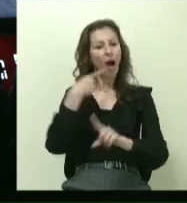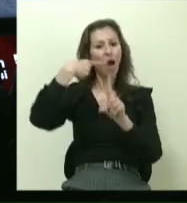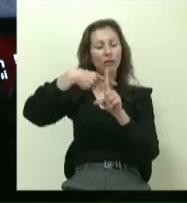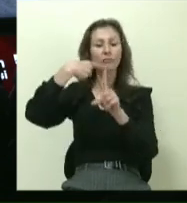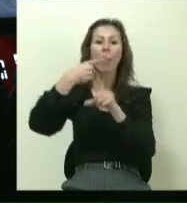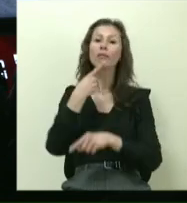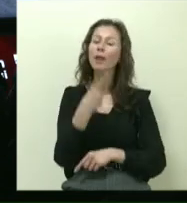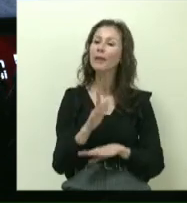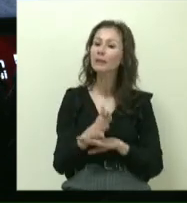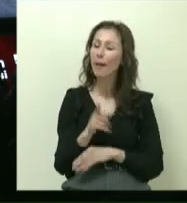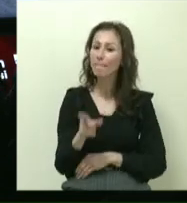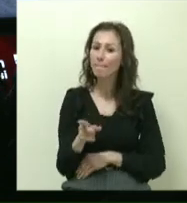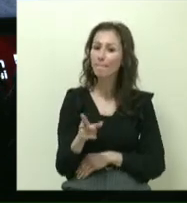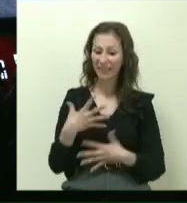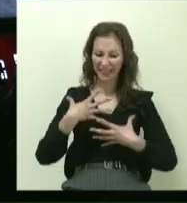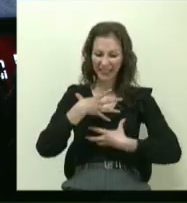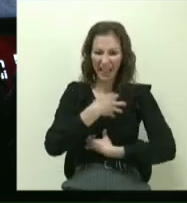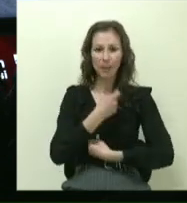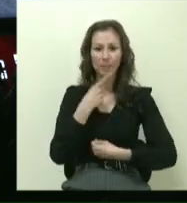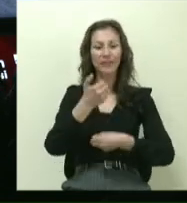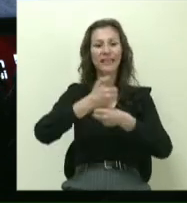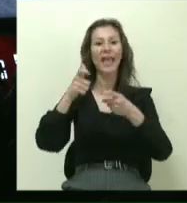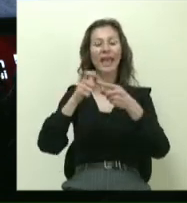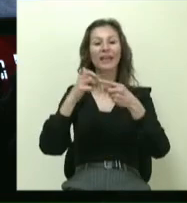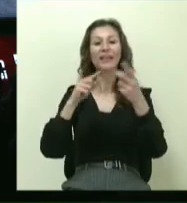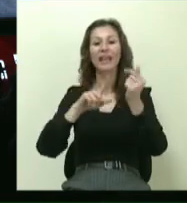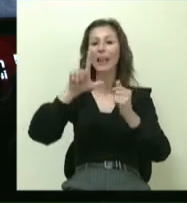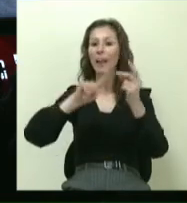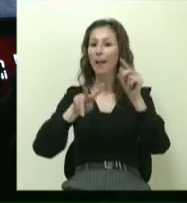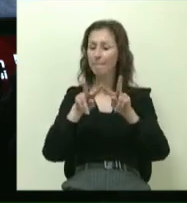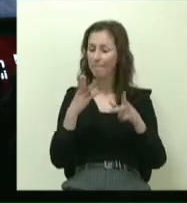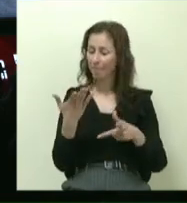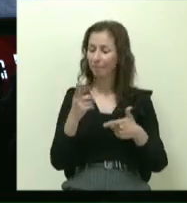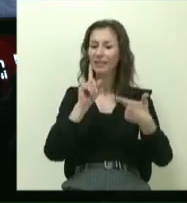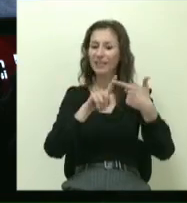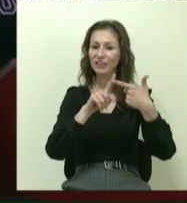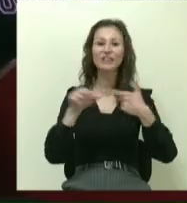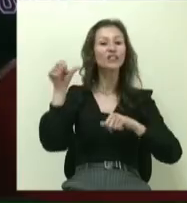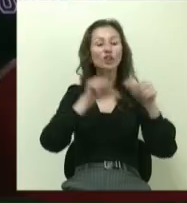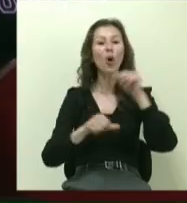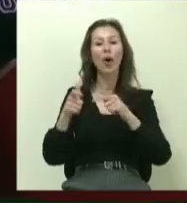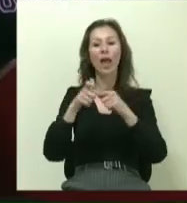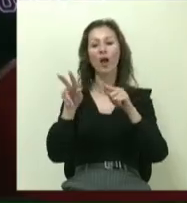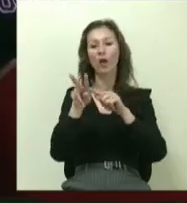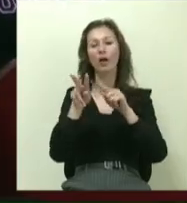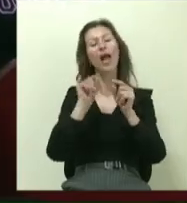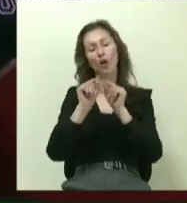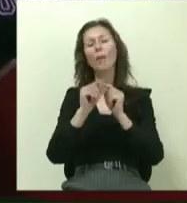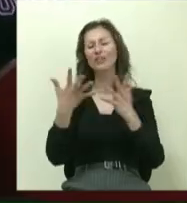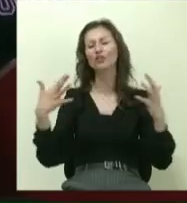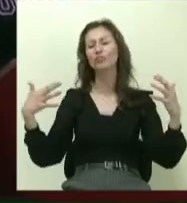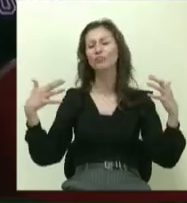olacağız şimdi gerilim demişken ikincisine geleyim jeo ekonomik çatışma